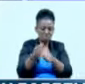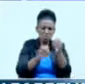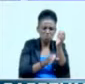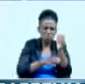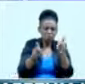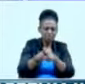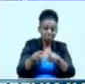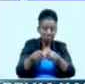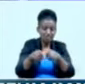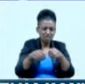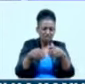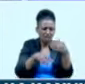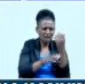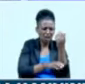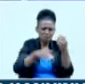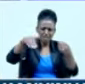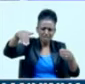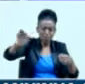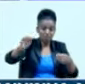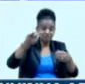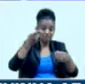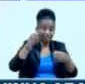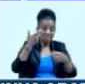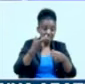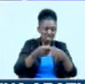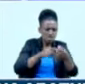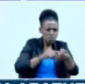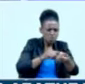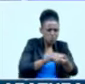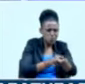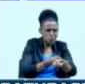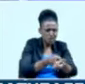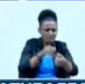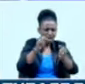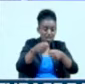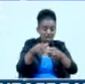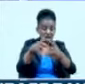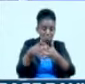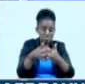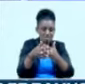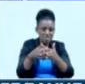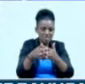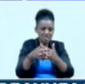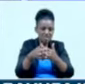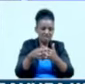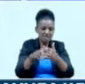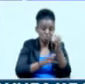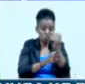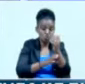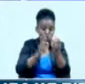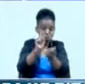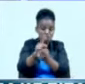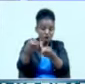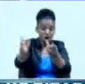bihugu bimwe niburaya n'abagiye kuziterwa usanga urushinge ruvuye mu Bushinwa urukingo ruvuye muri Amerika bikahurira mu gihugu iki